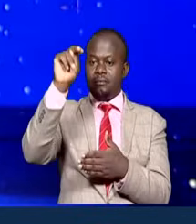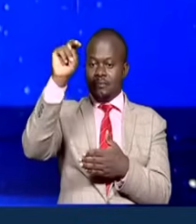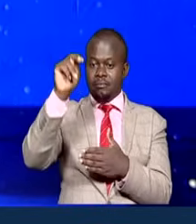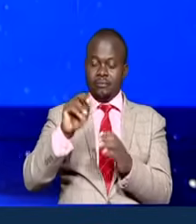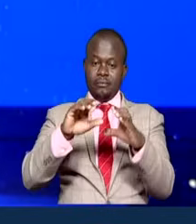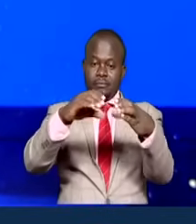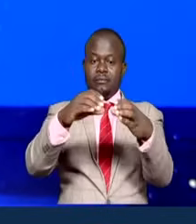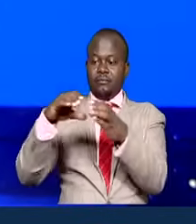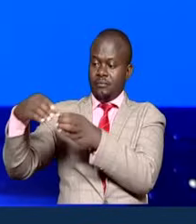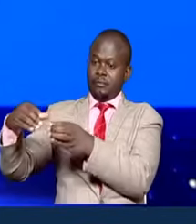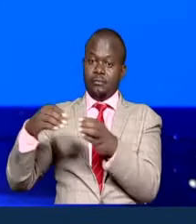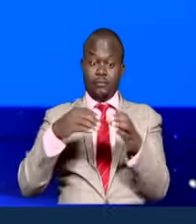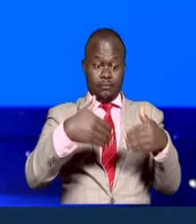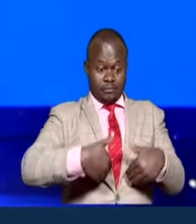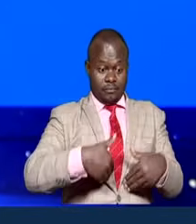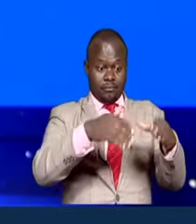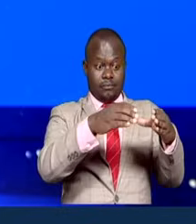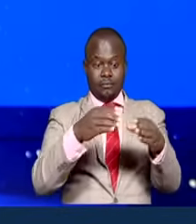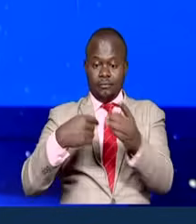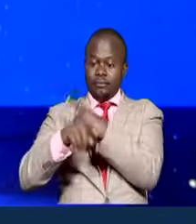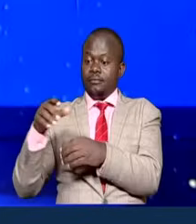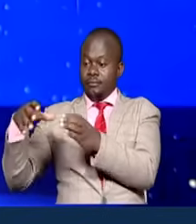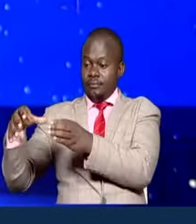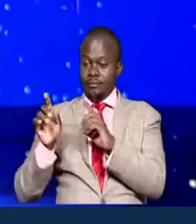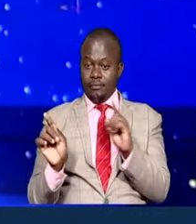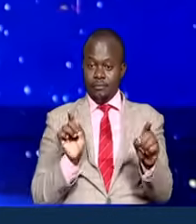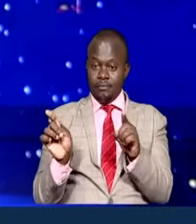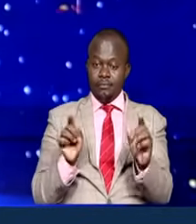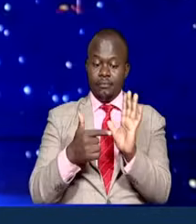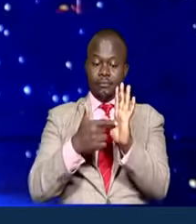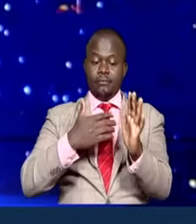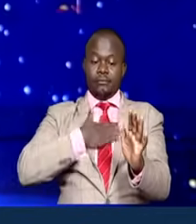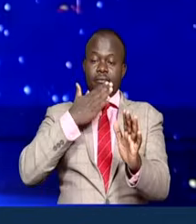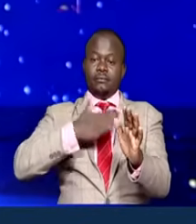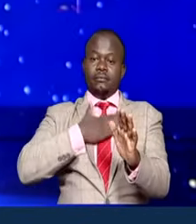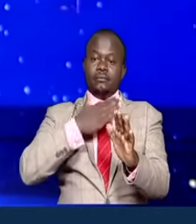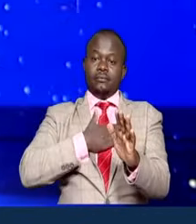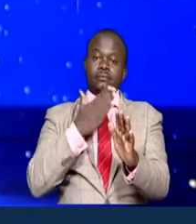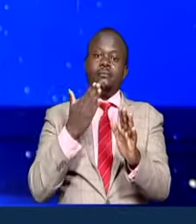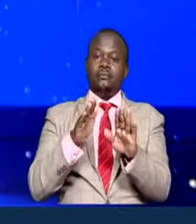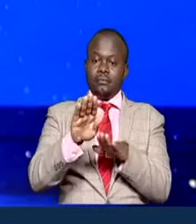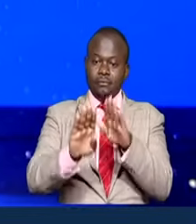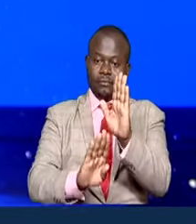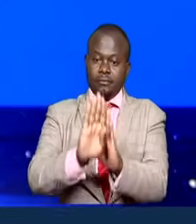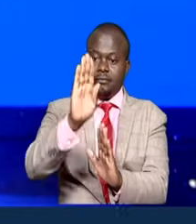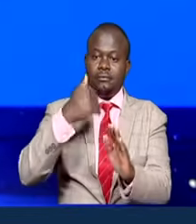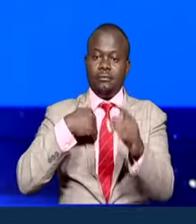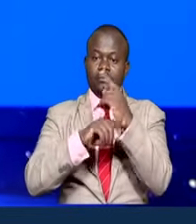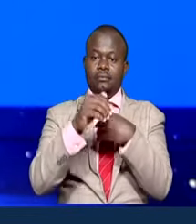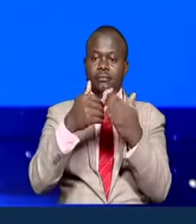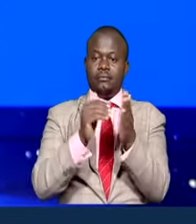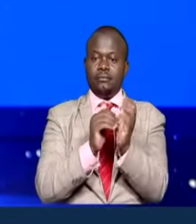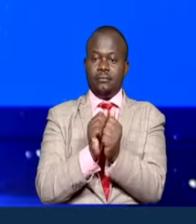ibi byiciro bagaragaje ko bashima intambwe yatewe mu kubuteza imbere abafite ubumuga ndetse